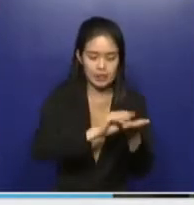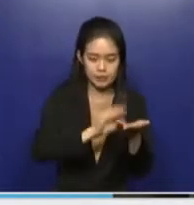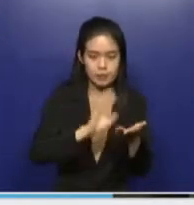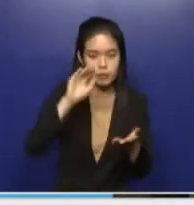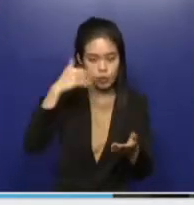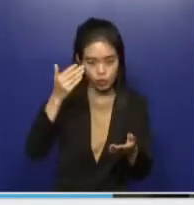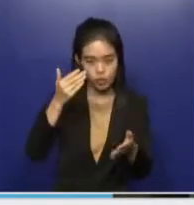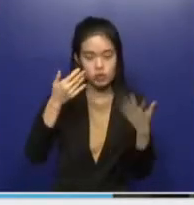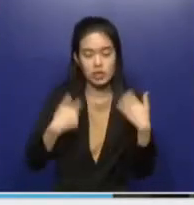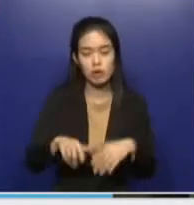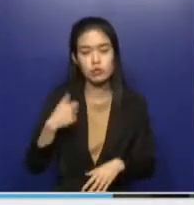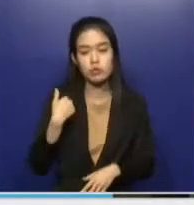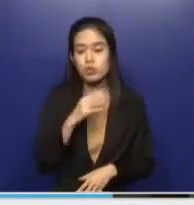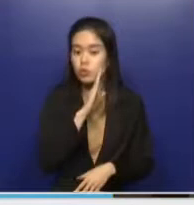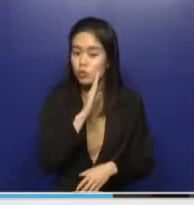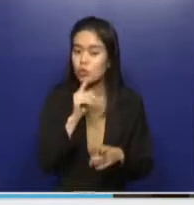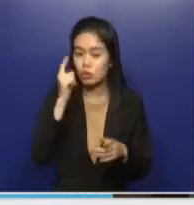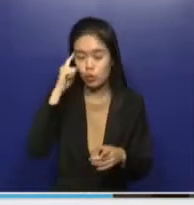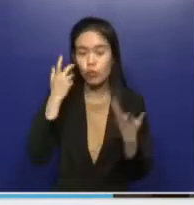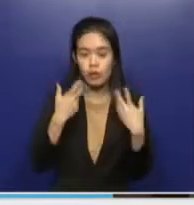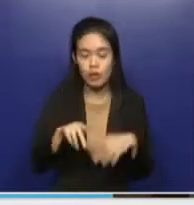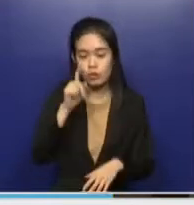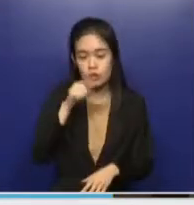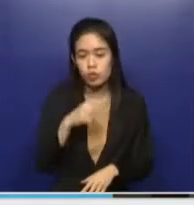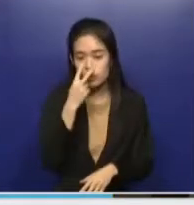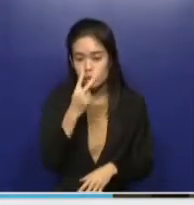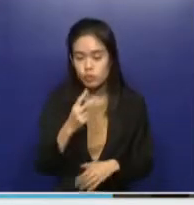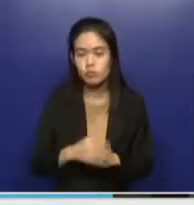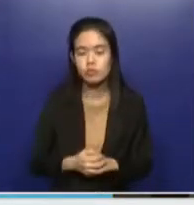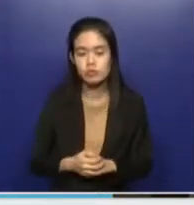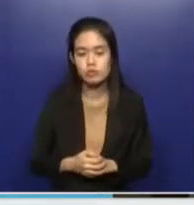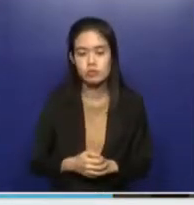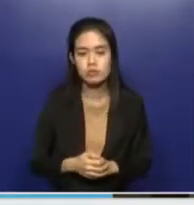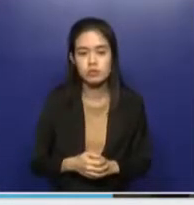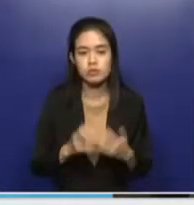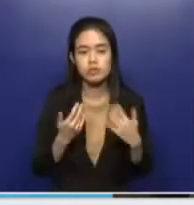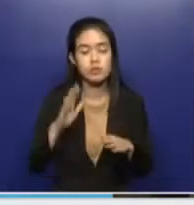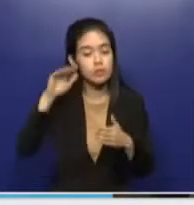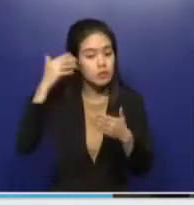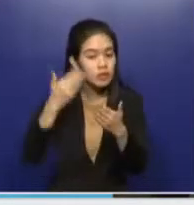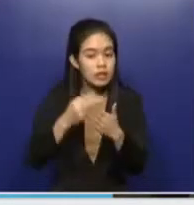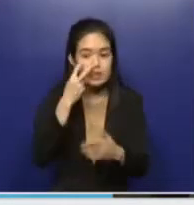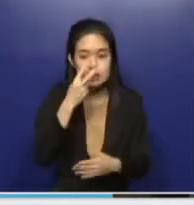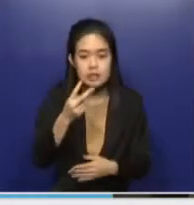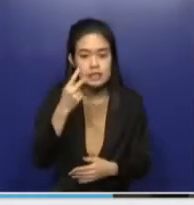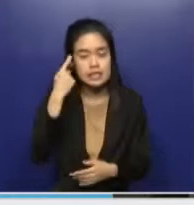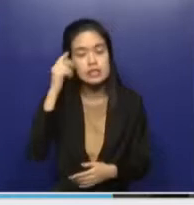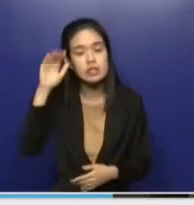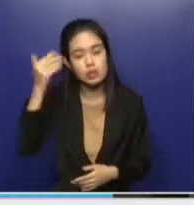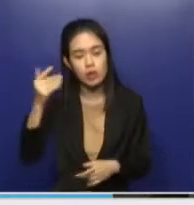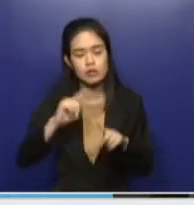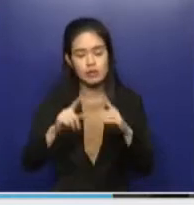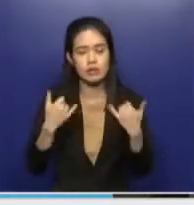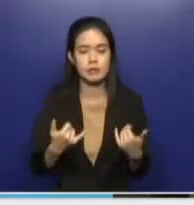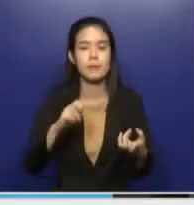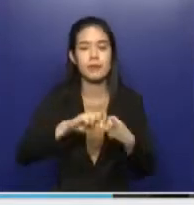ริงๆถ้าเราได้มองเห็นสิ่งเหล่านี้แล้วก็เราคาดการล่วงหน้าแต่เหตุการณ์ก็ยังเกิดขึ้นอีก